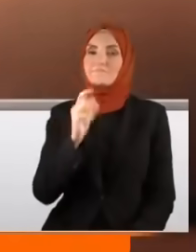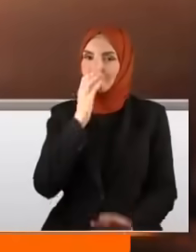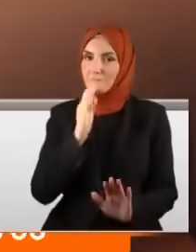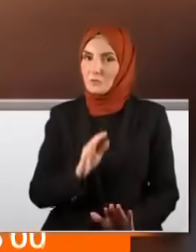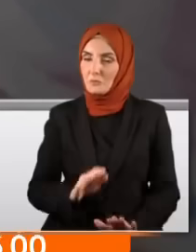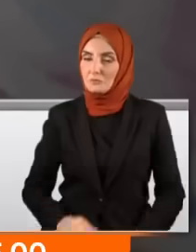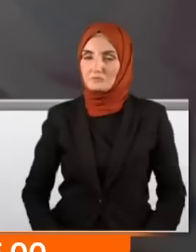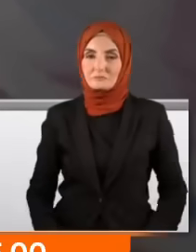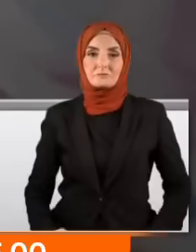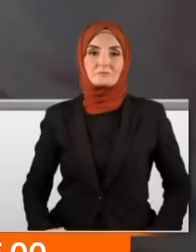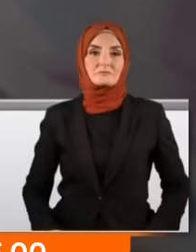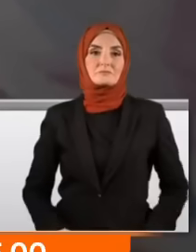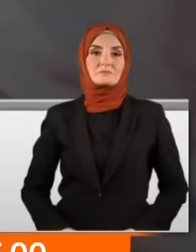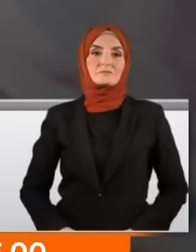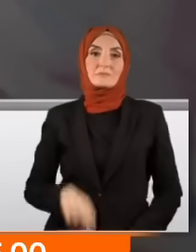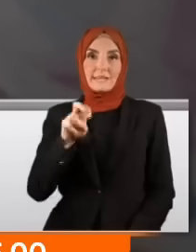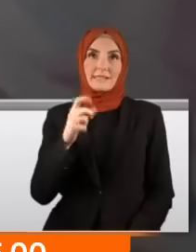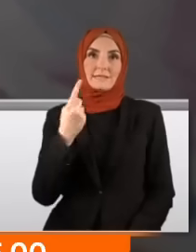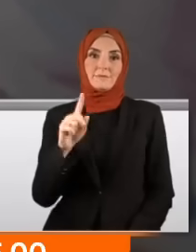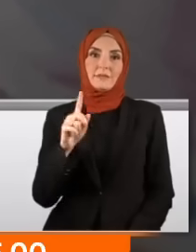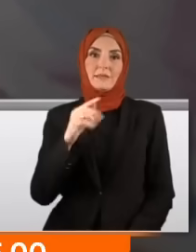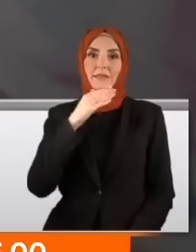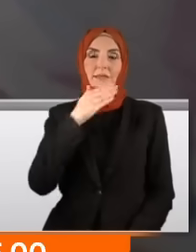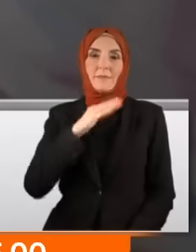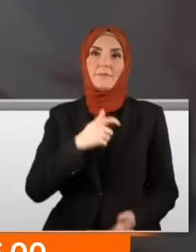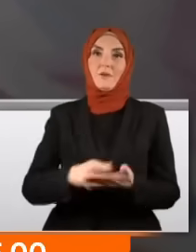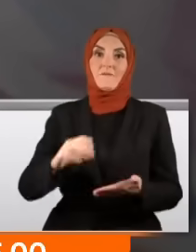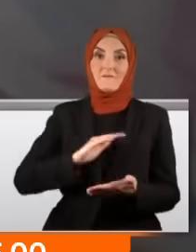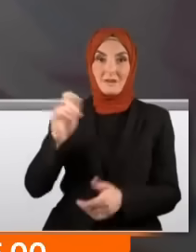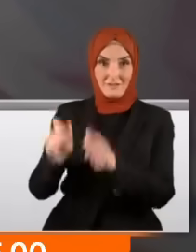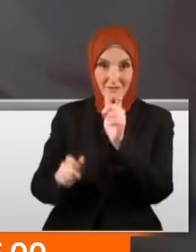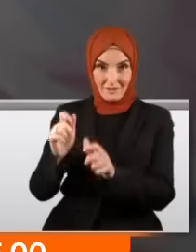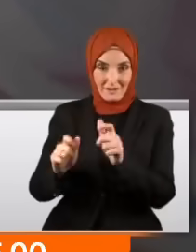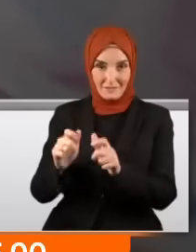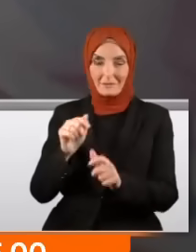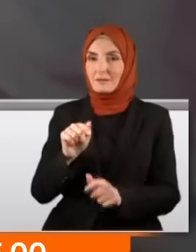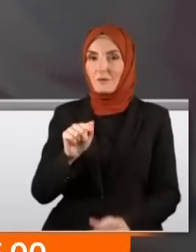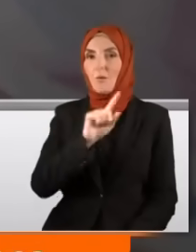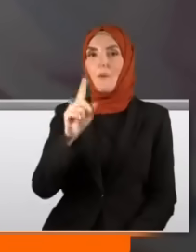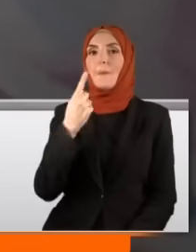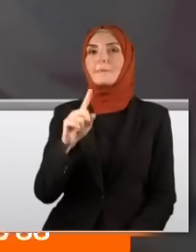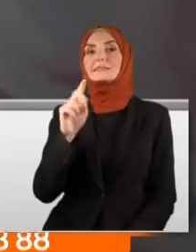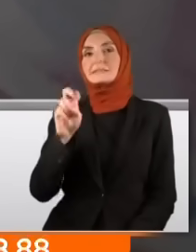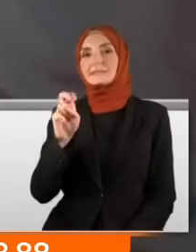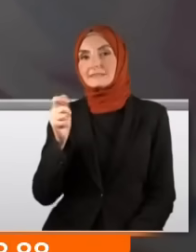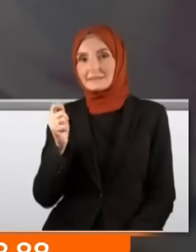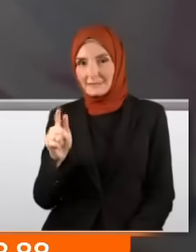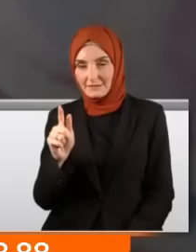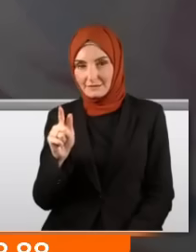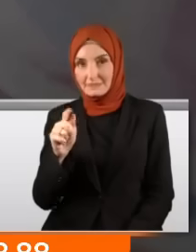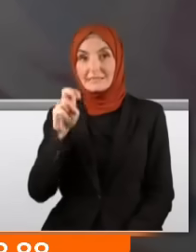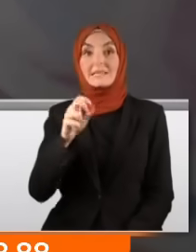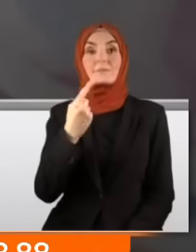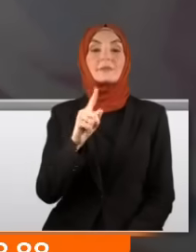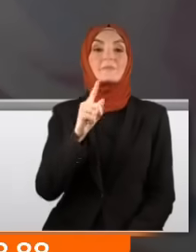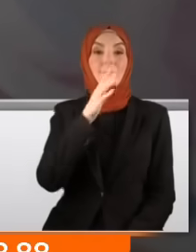çıkacak 8.000 L maaş alan emekliler hesaplarında 10.8 8.500 L alanlar 10.6